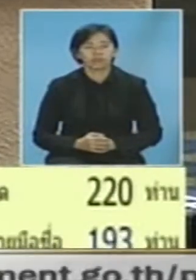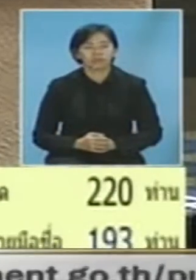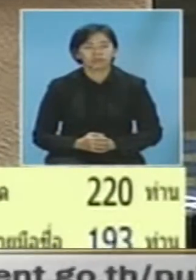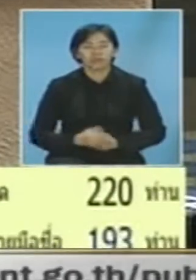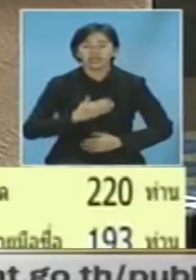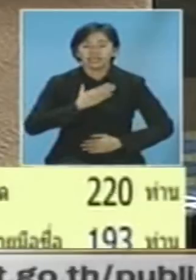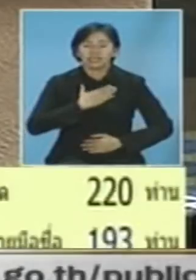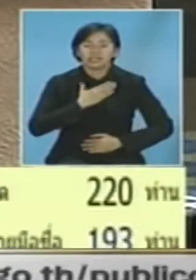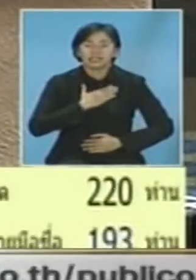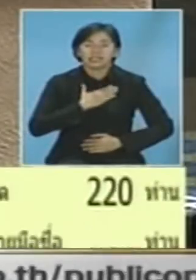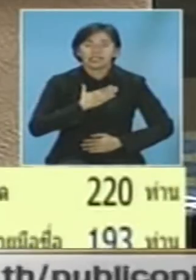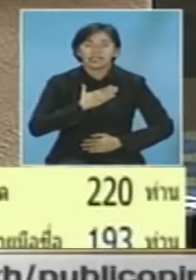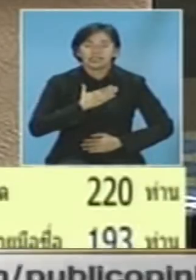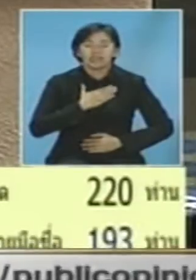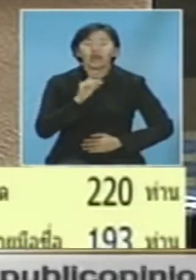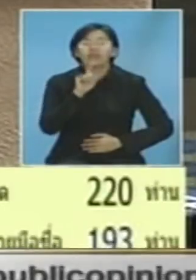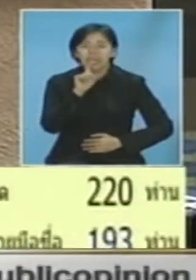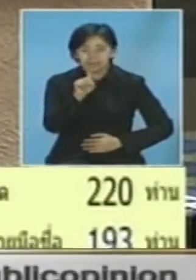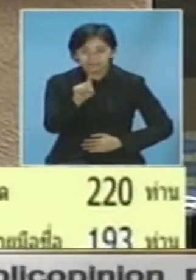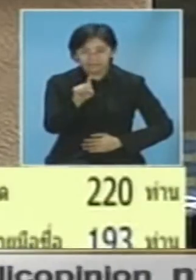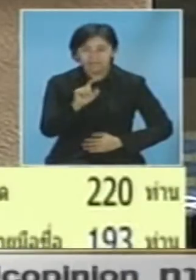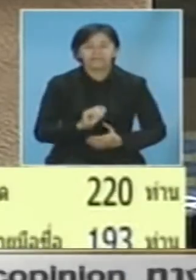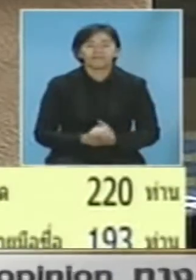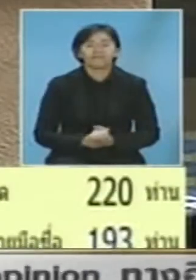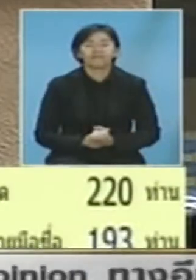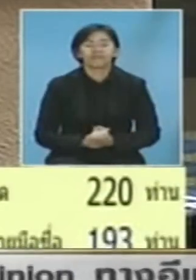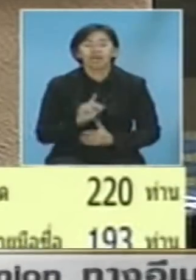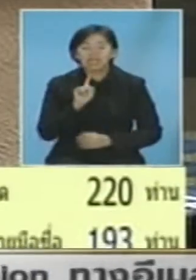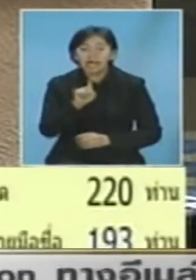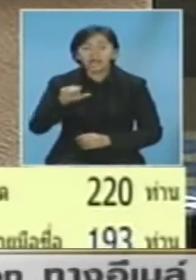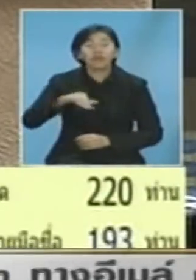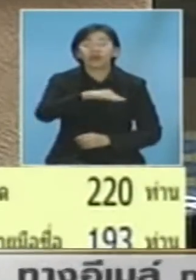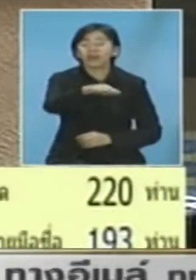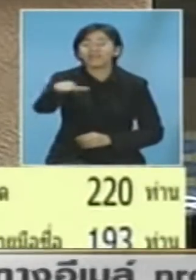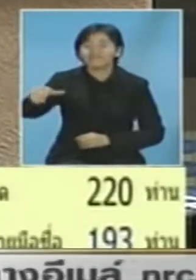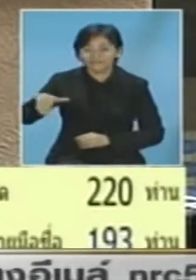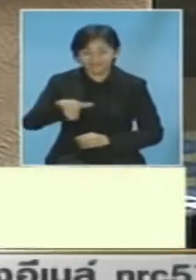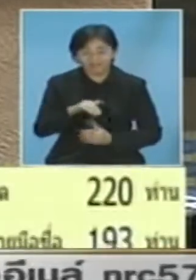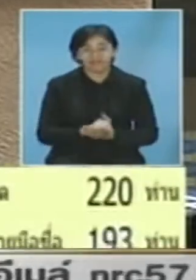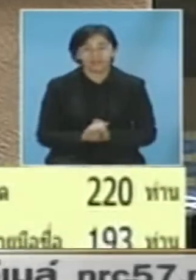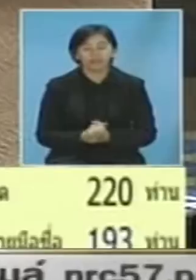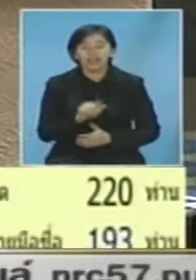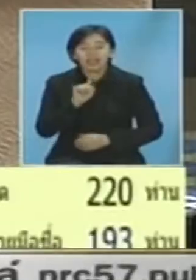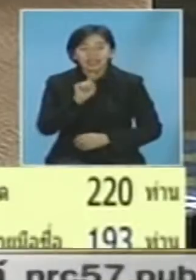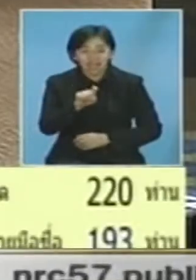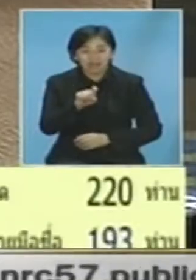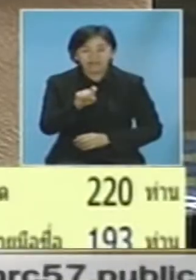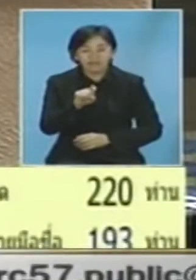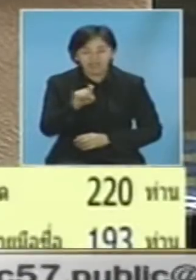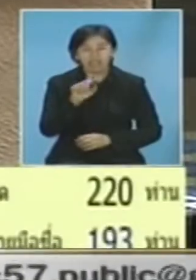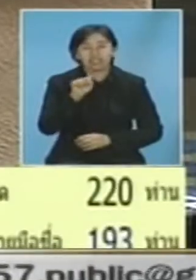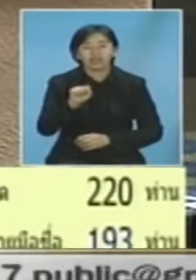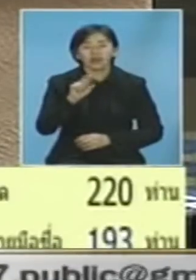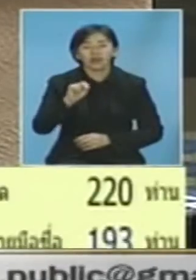กระผมขอถามทุกท่านโดยเฉพาะท่านสมาชิกสภานิติบัญญัติแห่งช